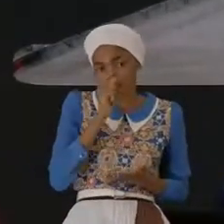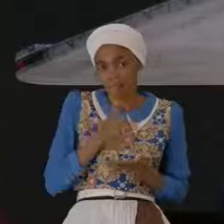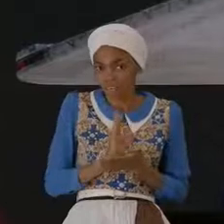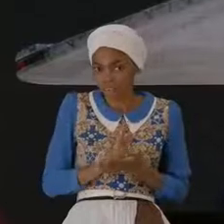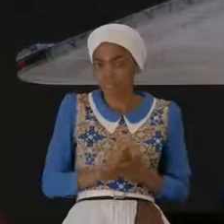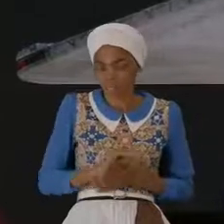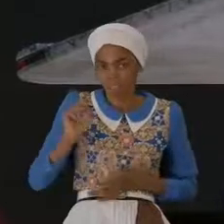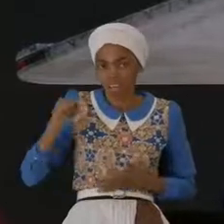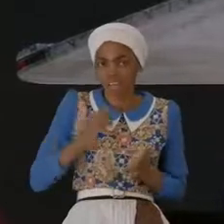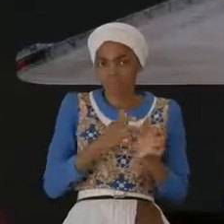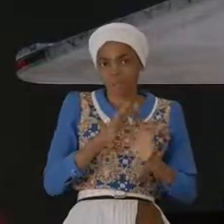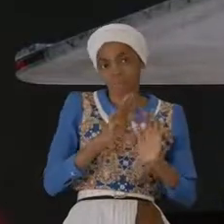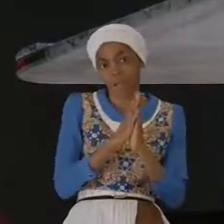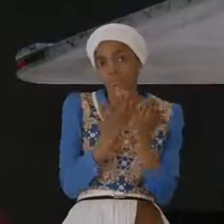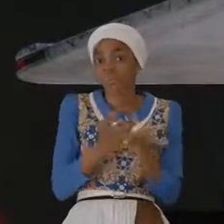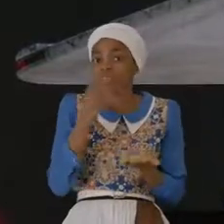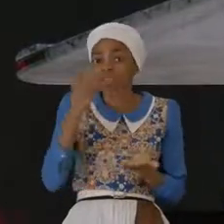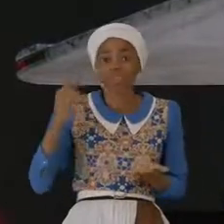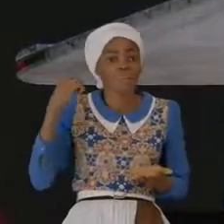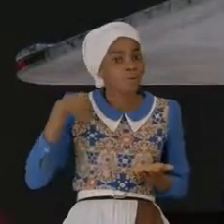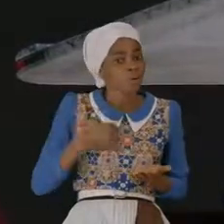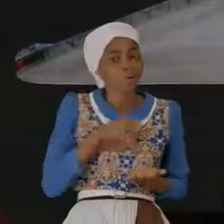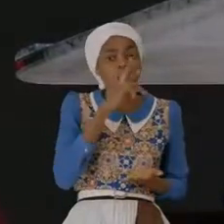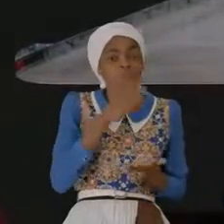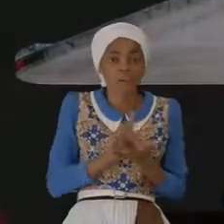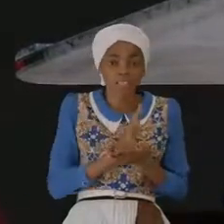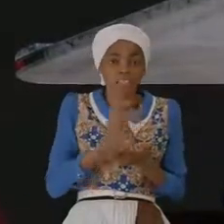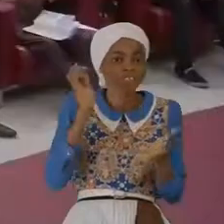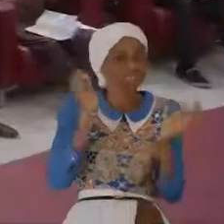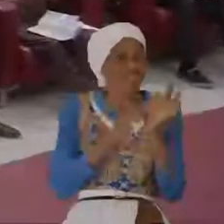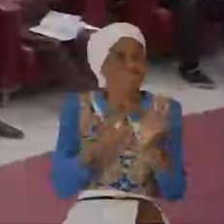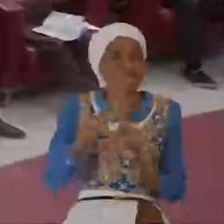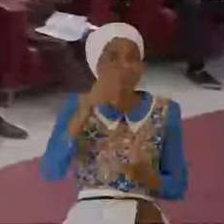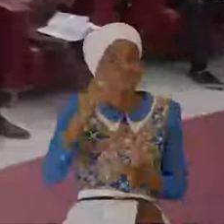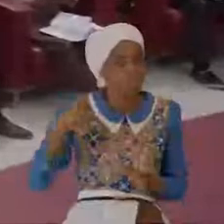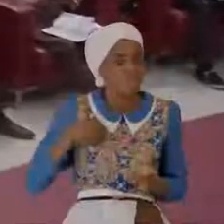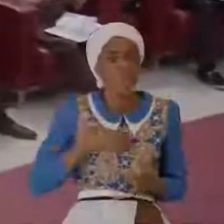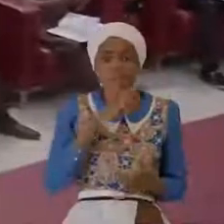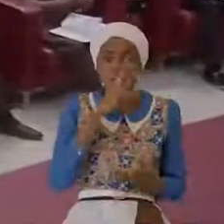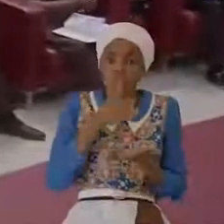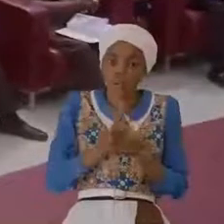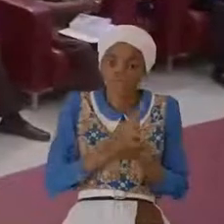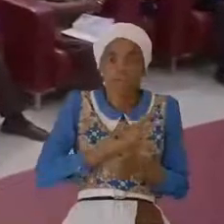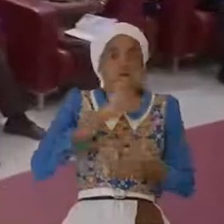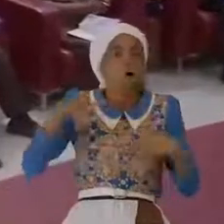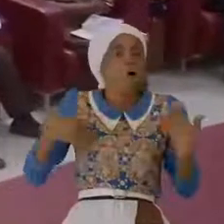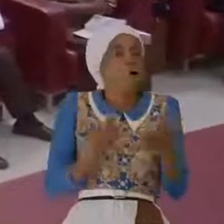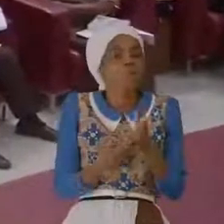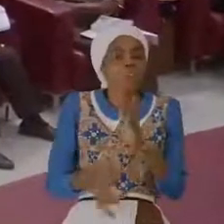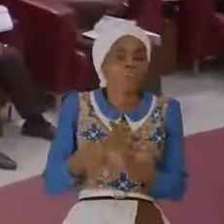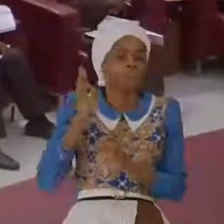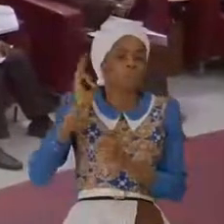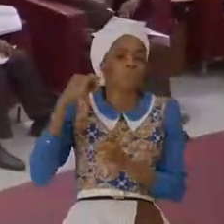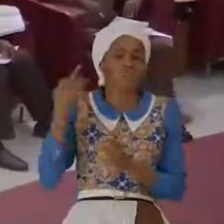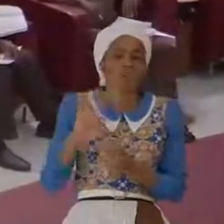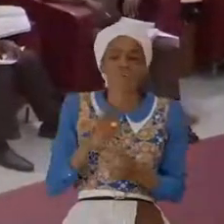La Bible dit que nous avons raison. Jésus dit que nous avons raison. Tous ceux qui nous ont précédés,